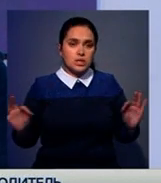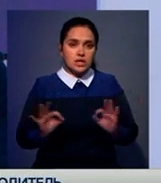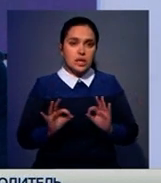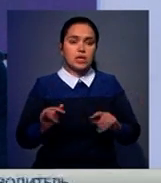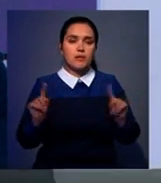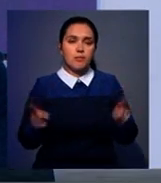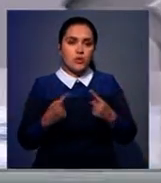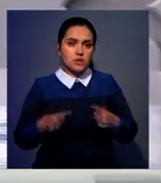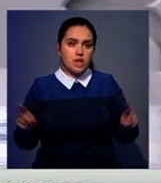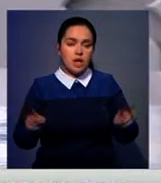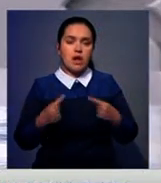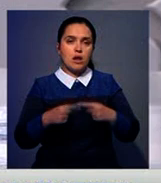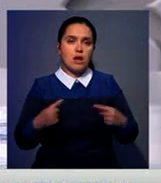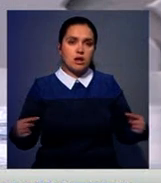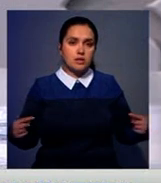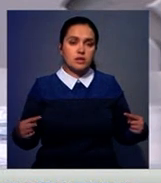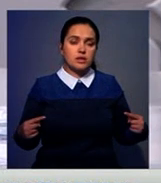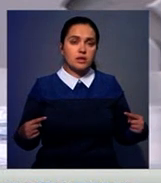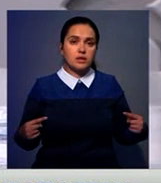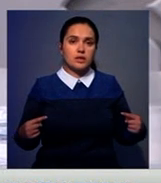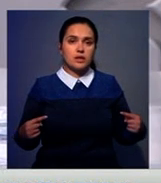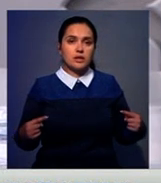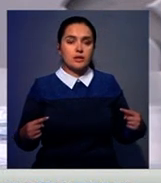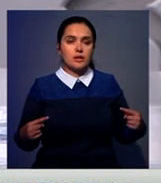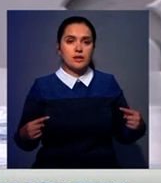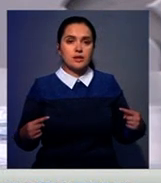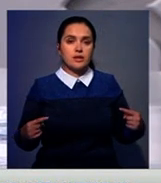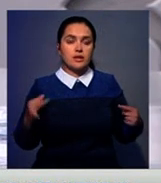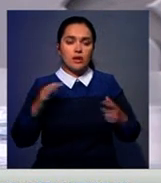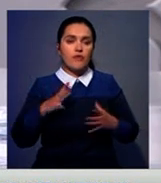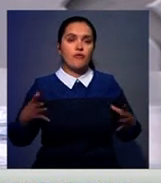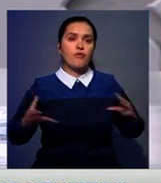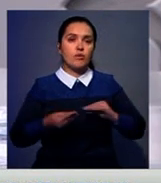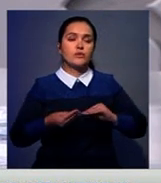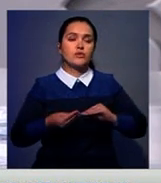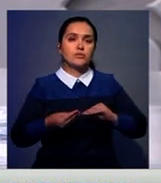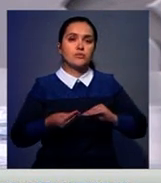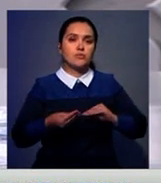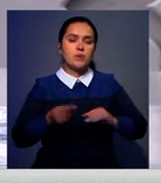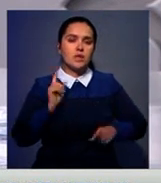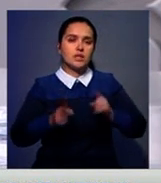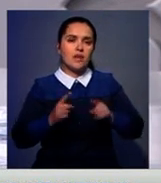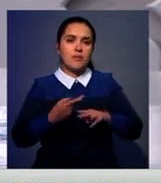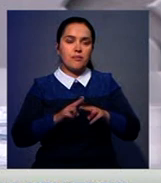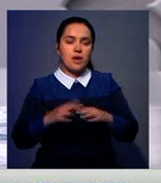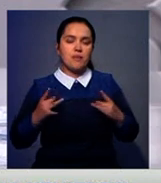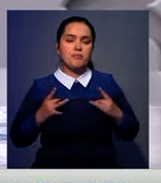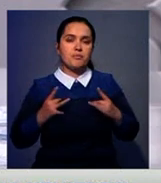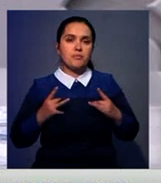музицирование в разных жанрах. И, в общем, это действительно такой праздник